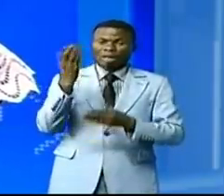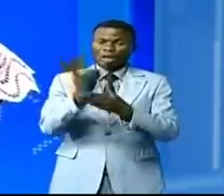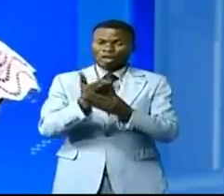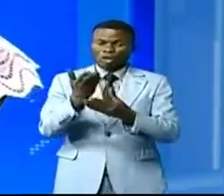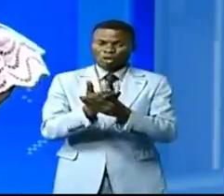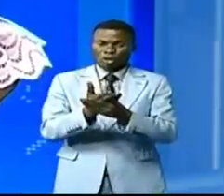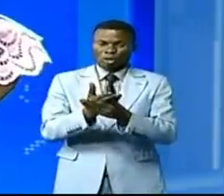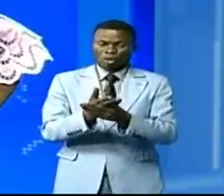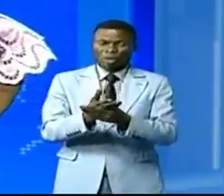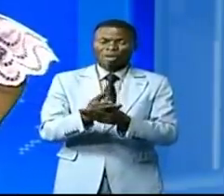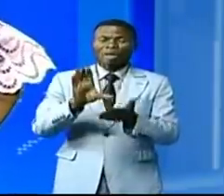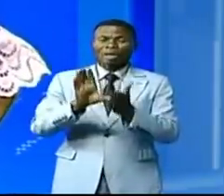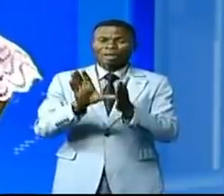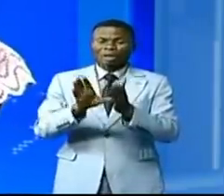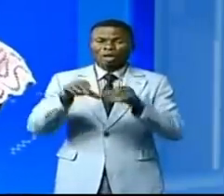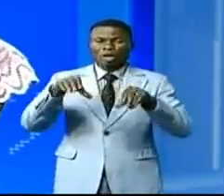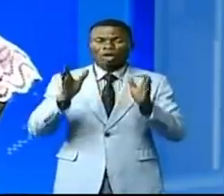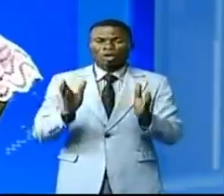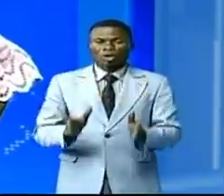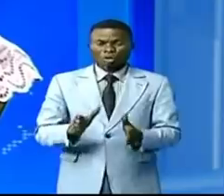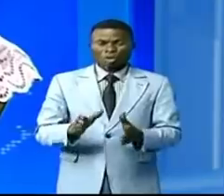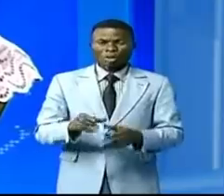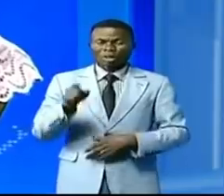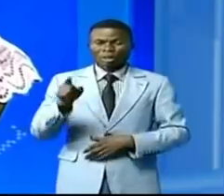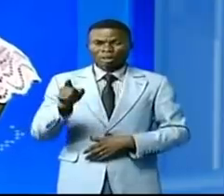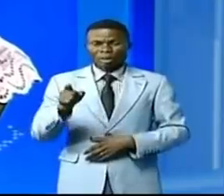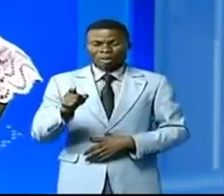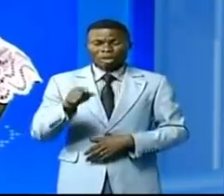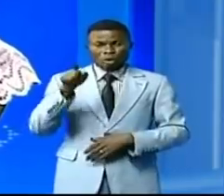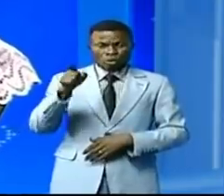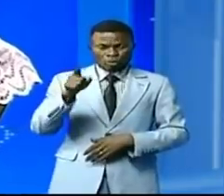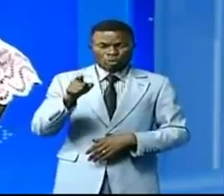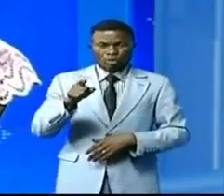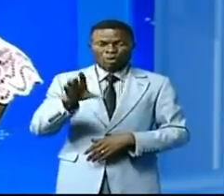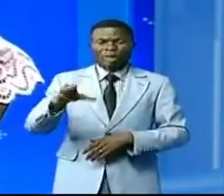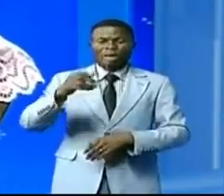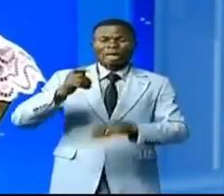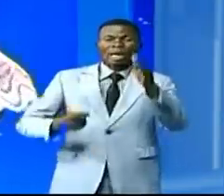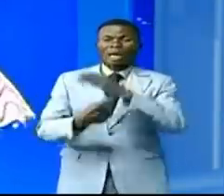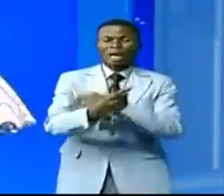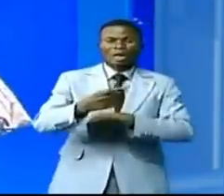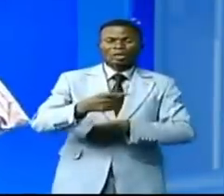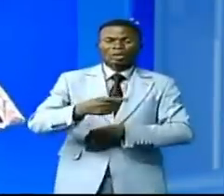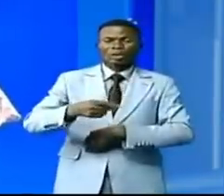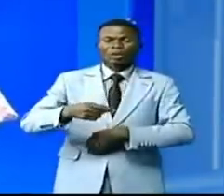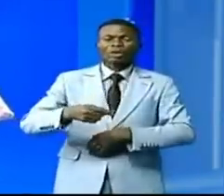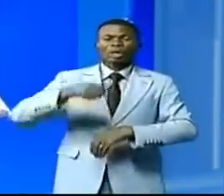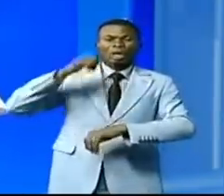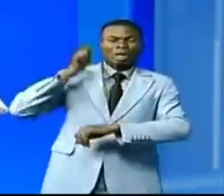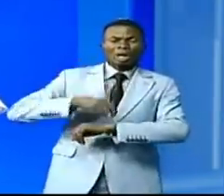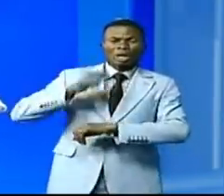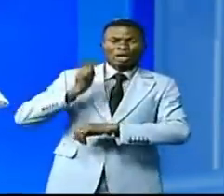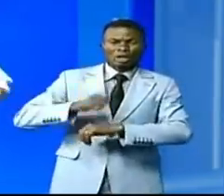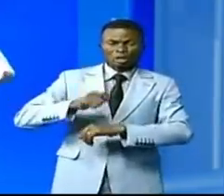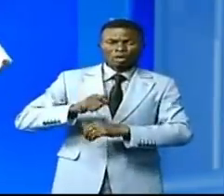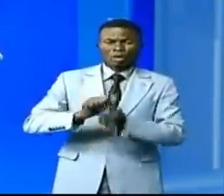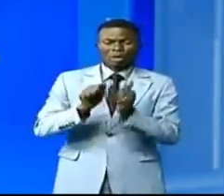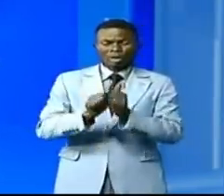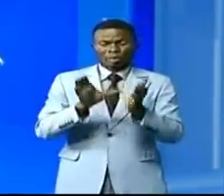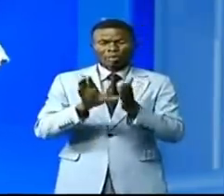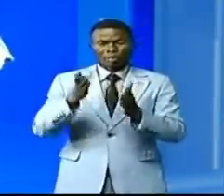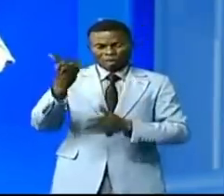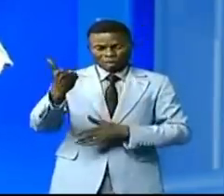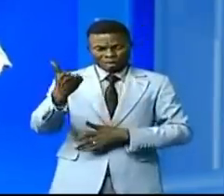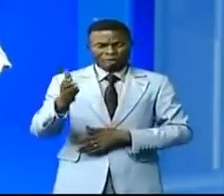du cinéaste congolais Gilbert Baloufou? Ce dernier a saisi la justice congolaise pour faire valoir ses droits. Cédric Enina, Yvette